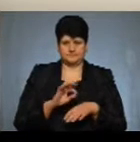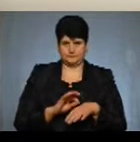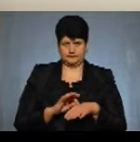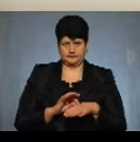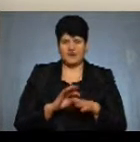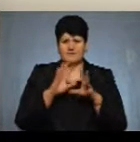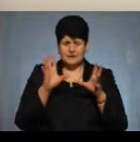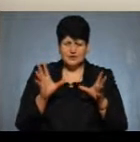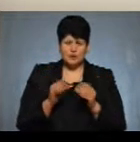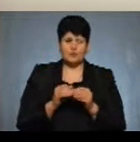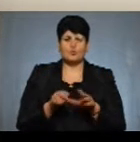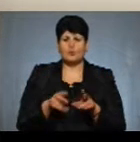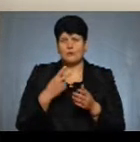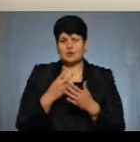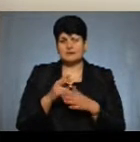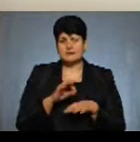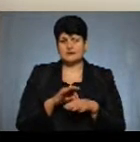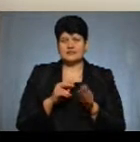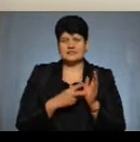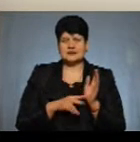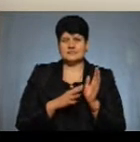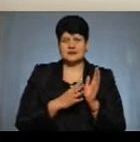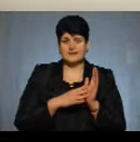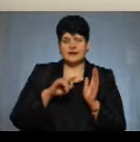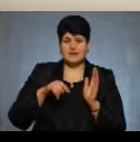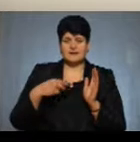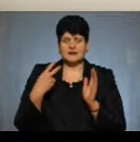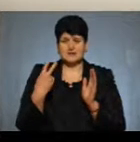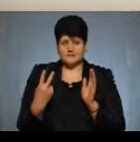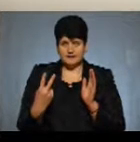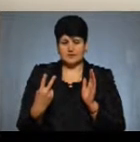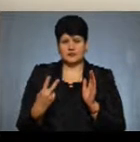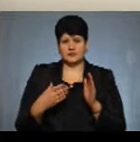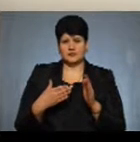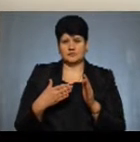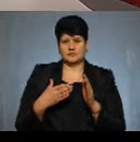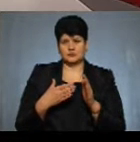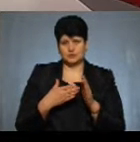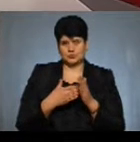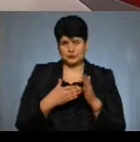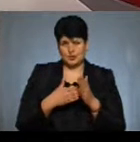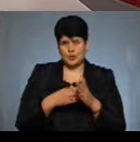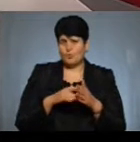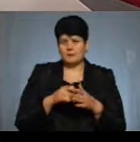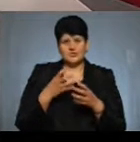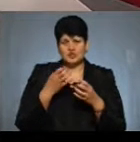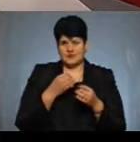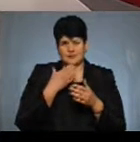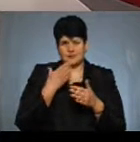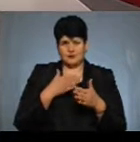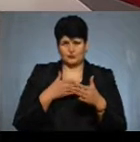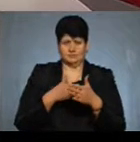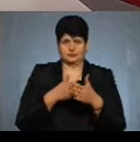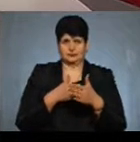Ну і в цілому показник захворюваності він складає 79,2 до епідемічного порогу. Тобто ми ще не досягаємо